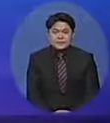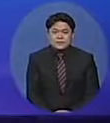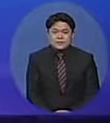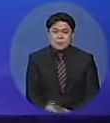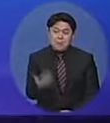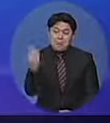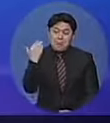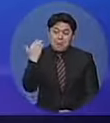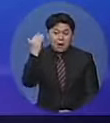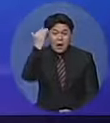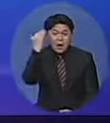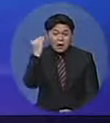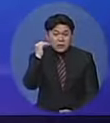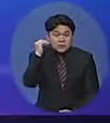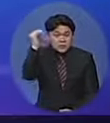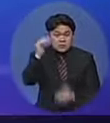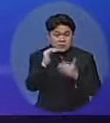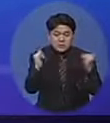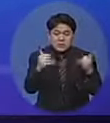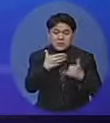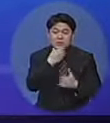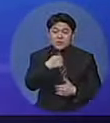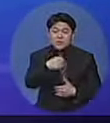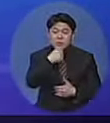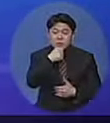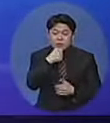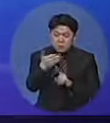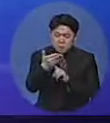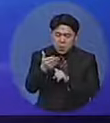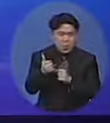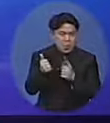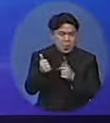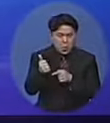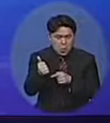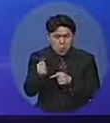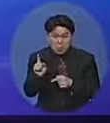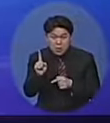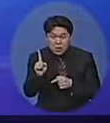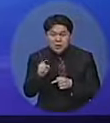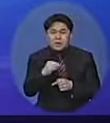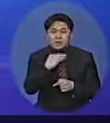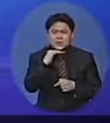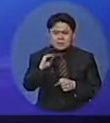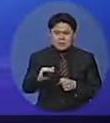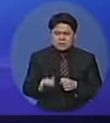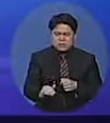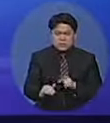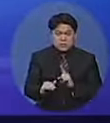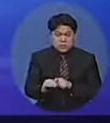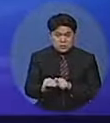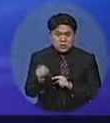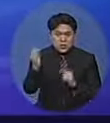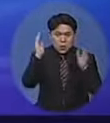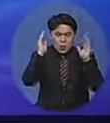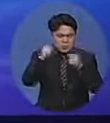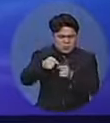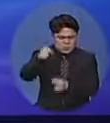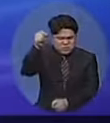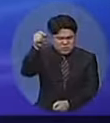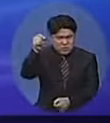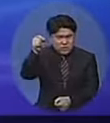얼마 전 우리나라 성인의 행복지수가 눈길을 보았습니다. 연령대는 낮을수록, 학력은